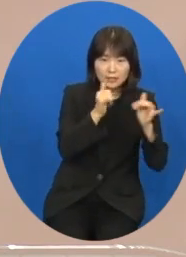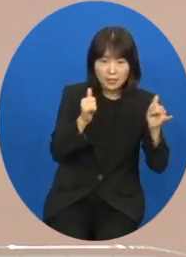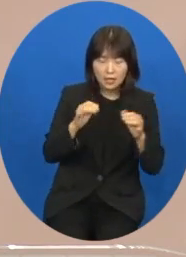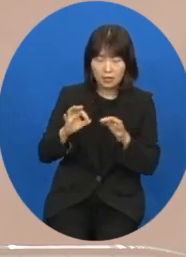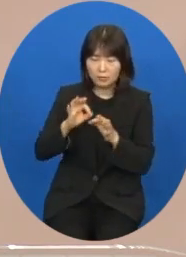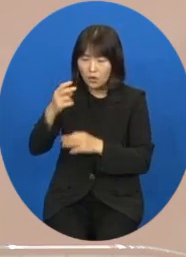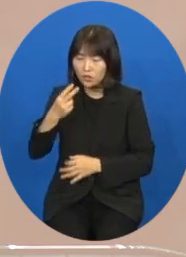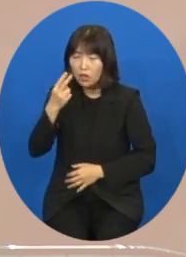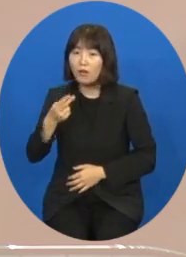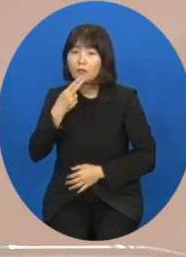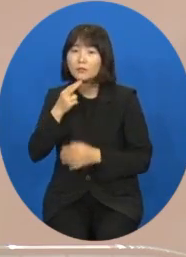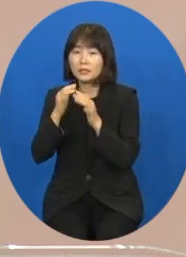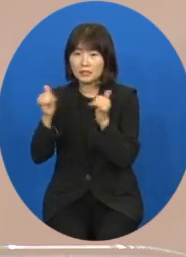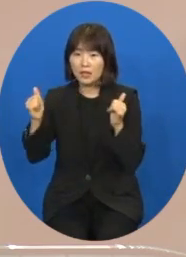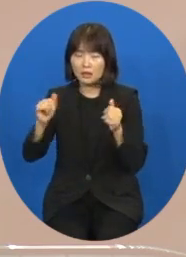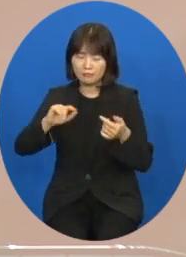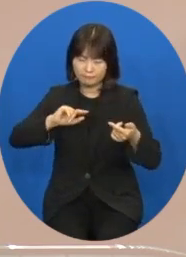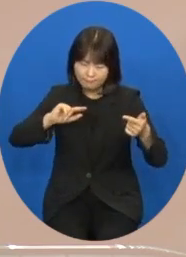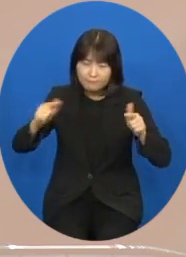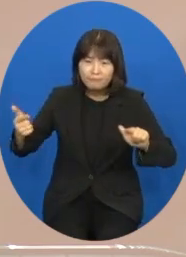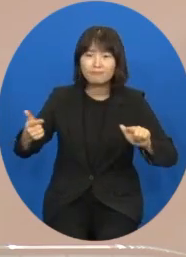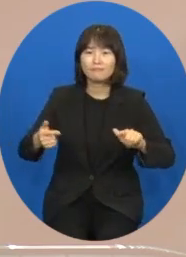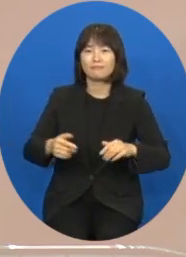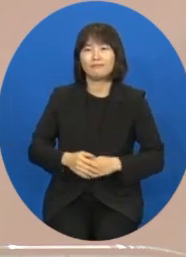없는 사람은 완전히 달라요.